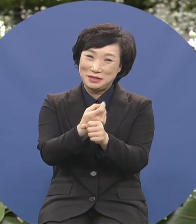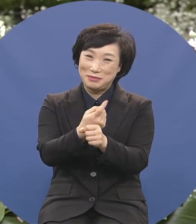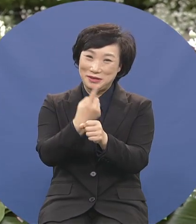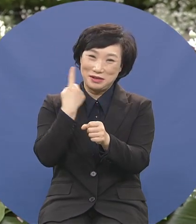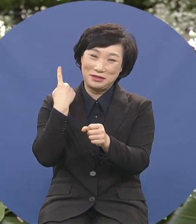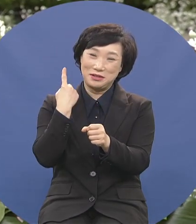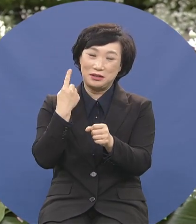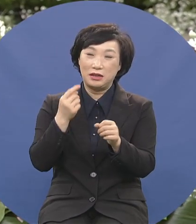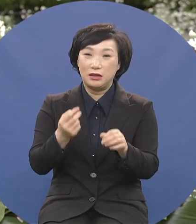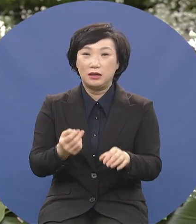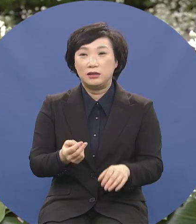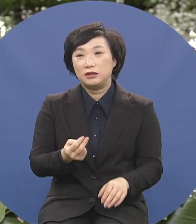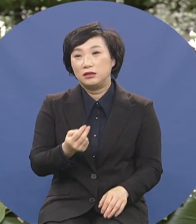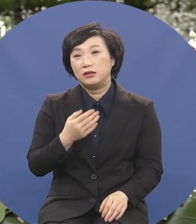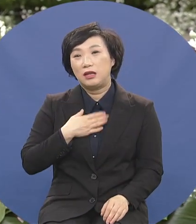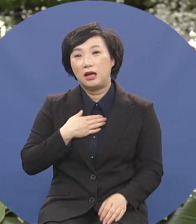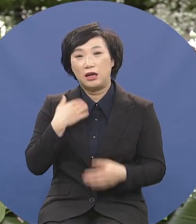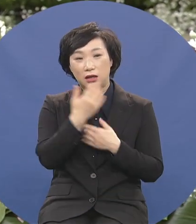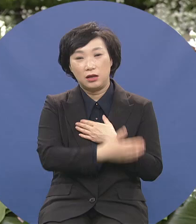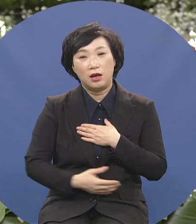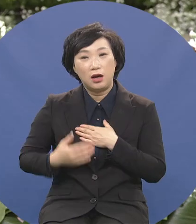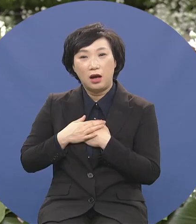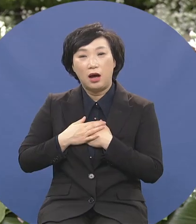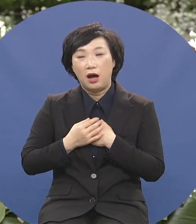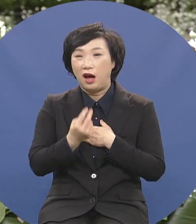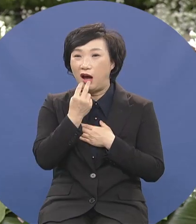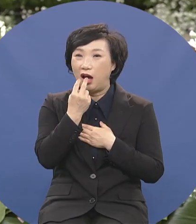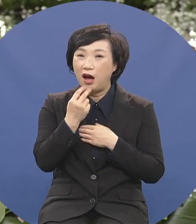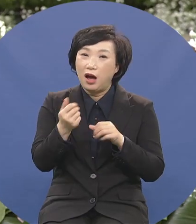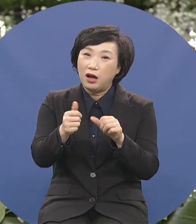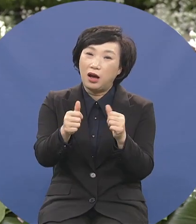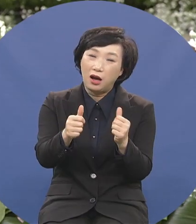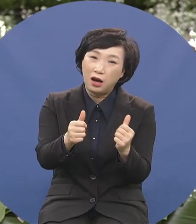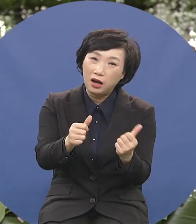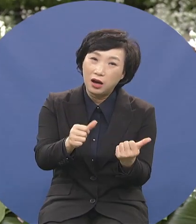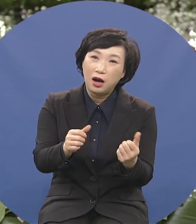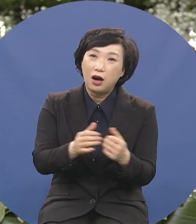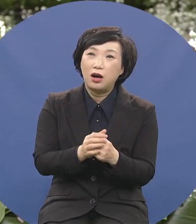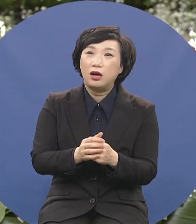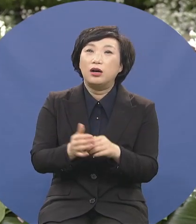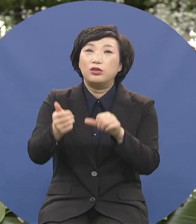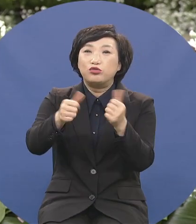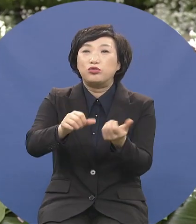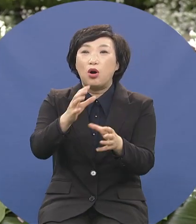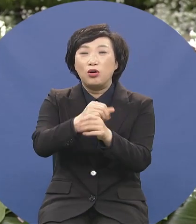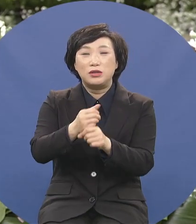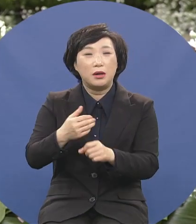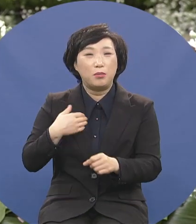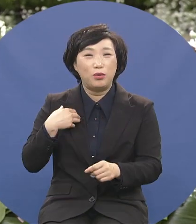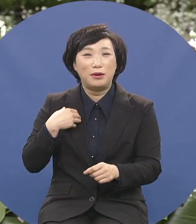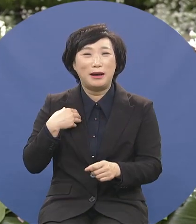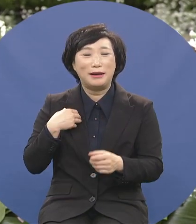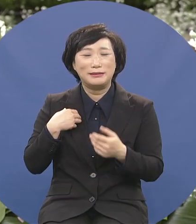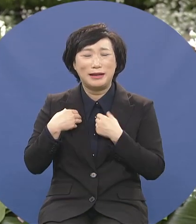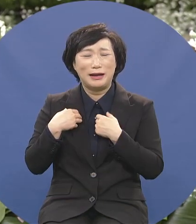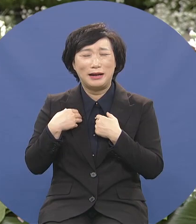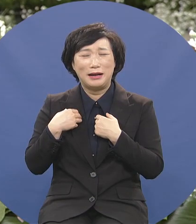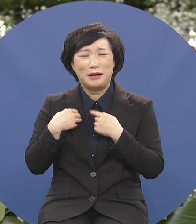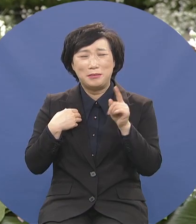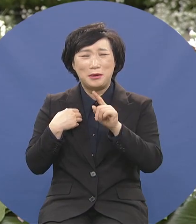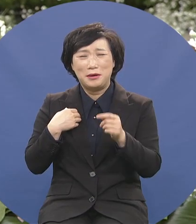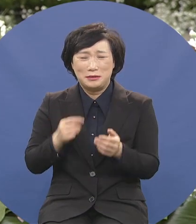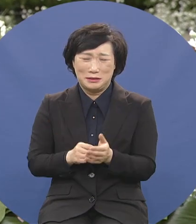내 목숨이 어느 날 갈지 모른다 해서 나는